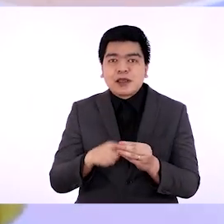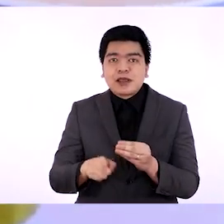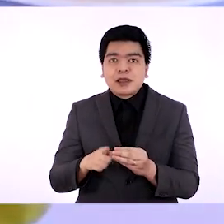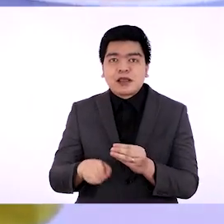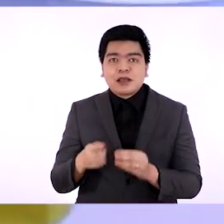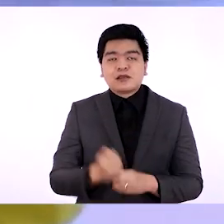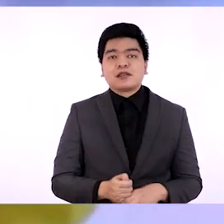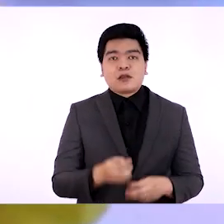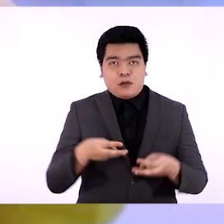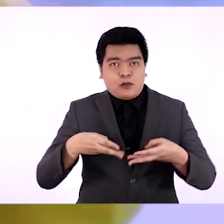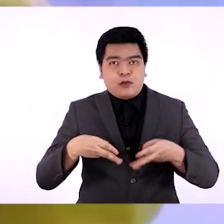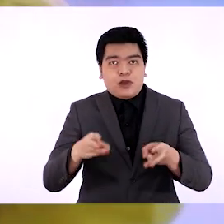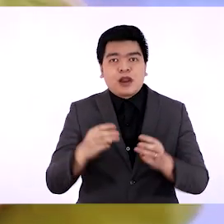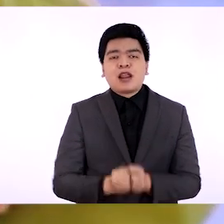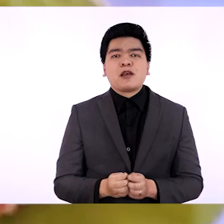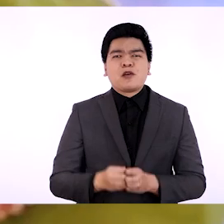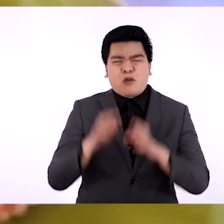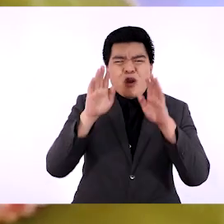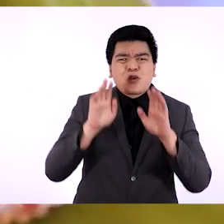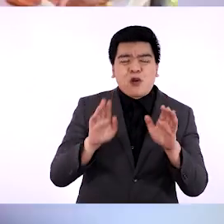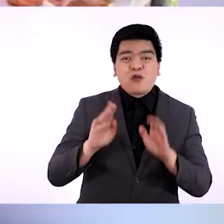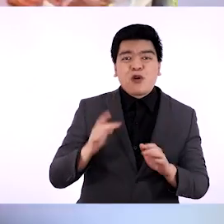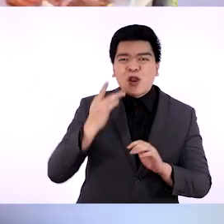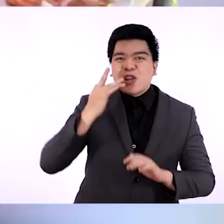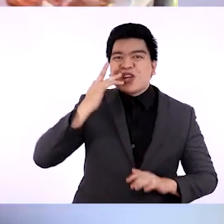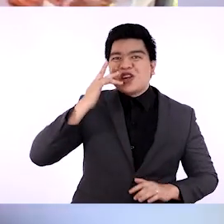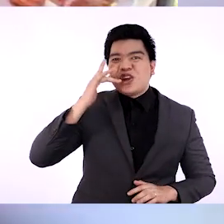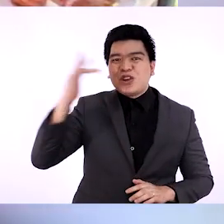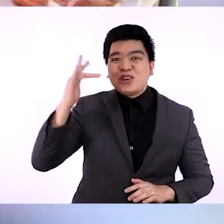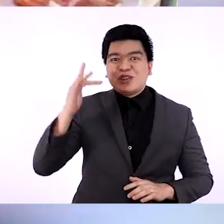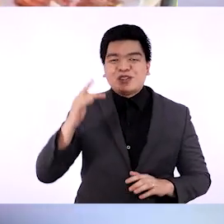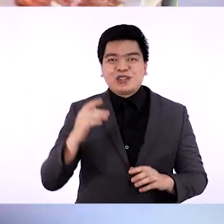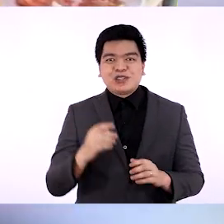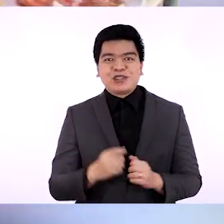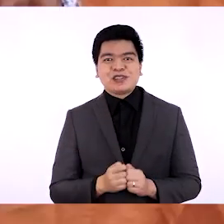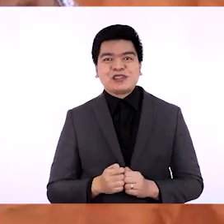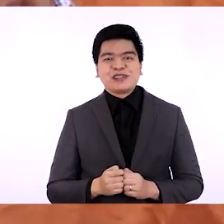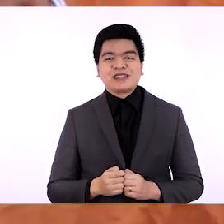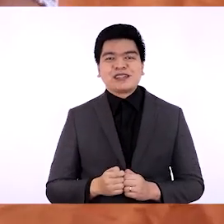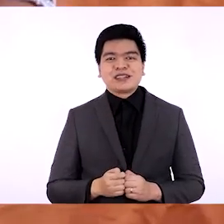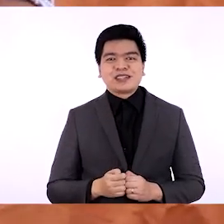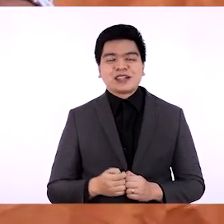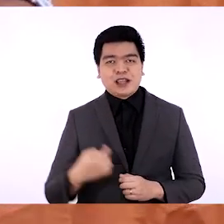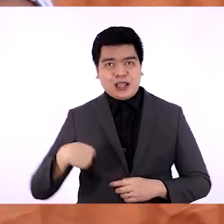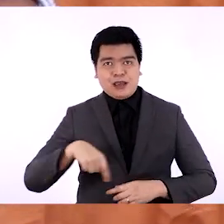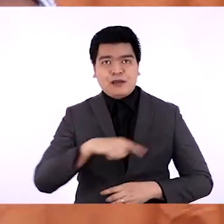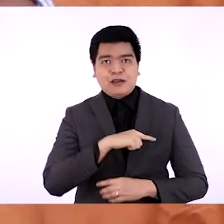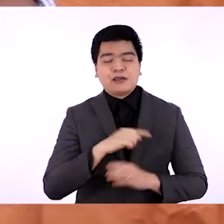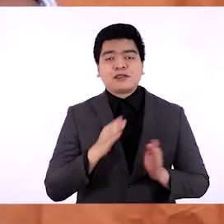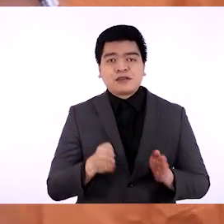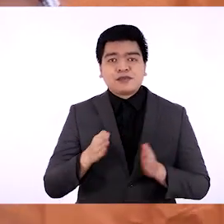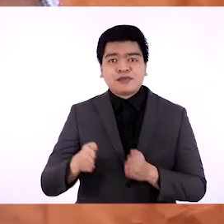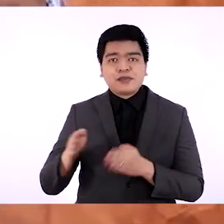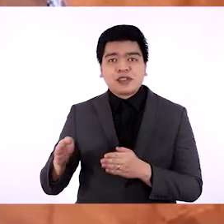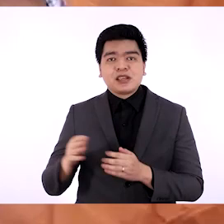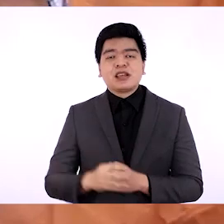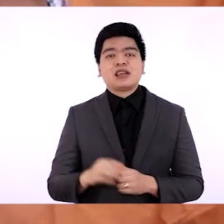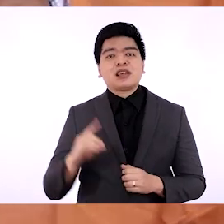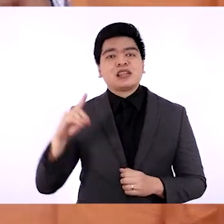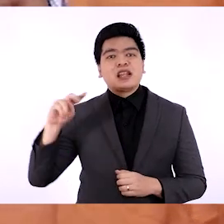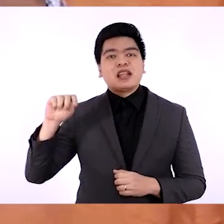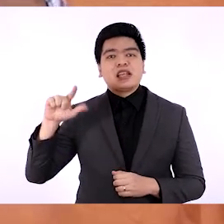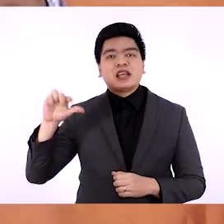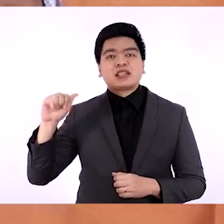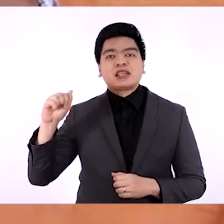paraan para po mas maging extravagant pa po or extra yung ating simpleng biscuit. Ang aming pong inanda para sa delicacy ay